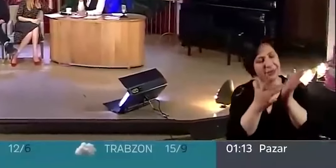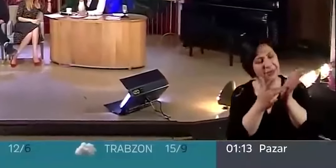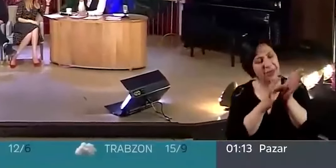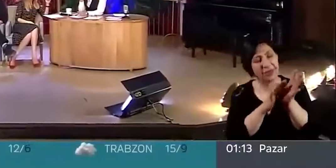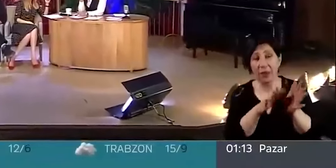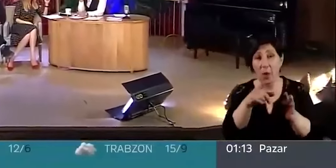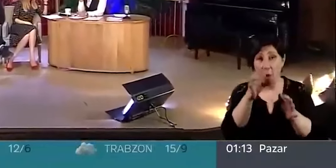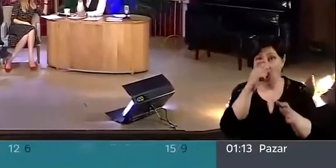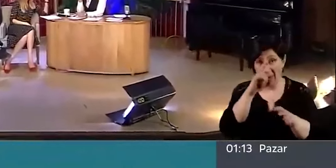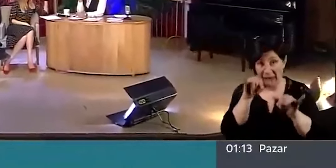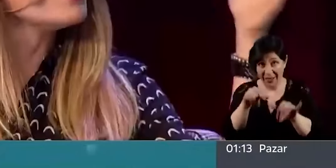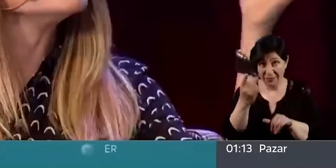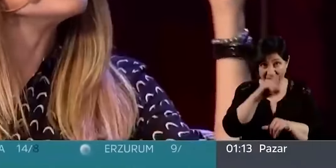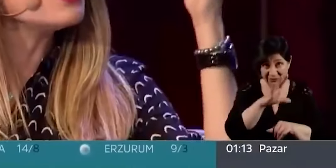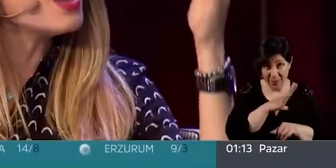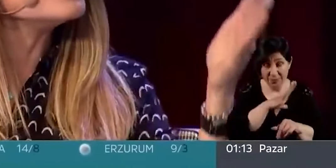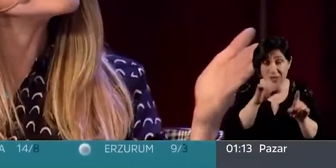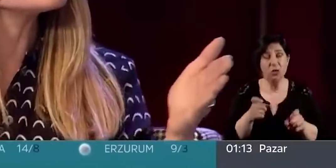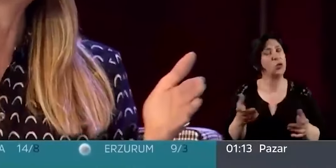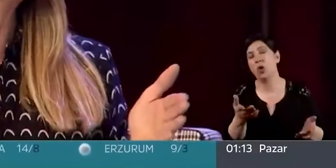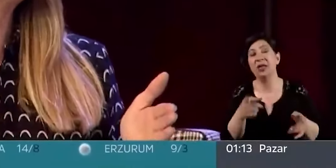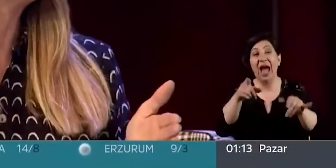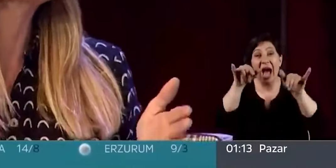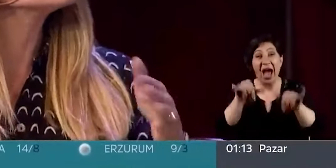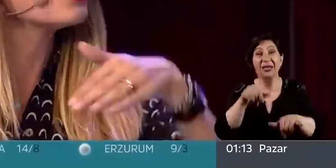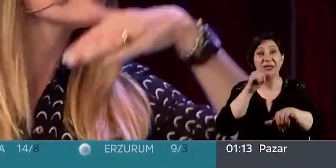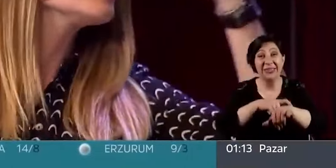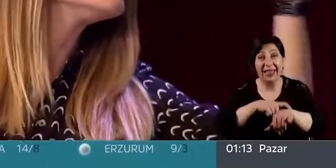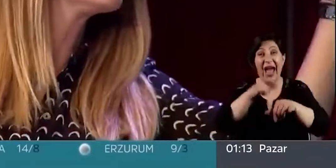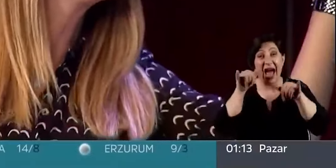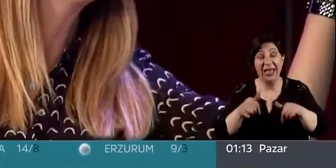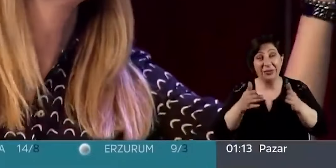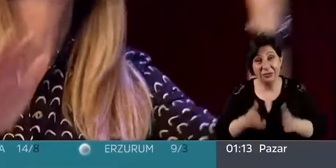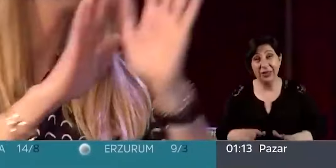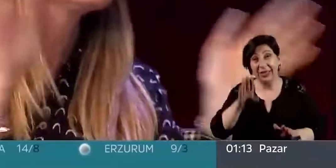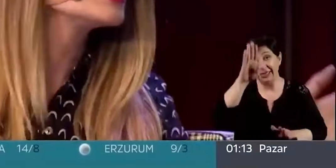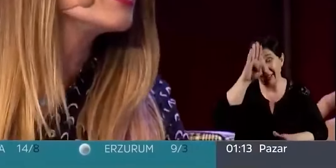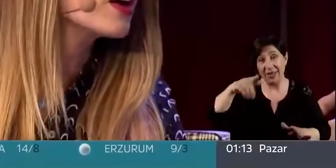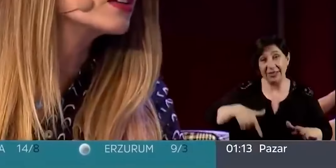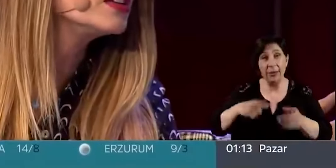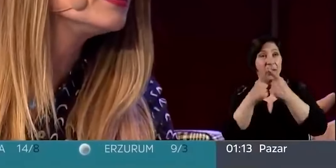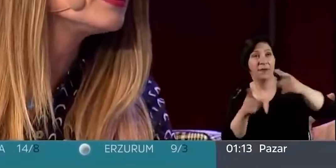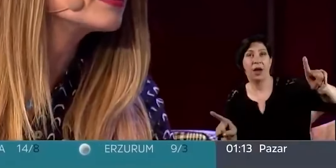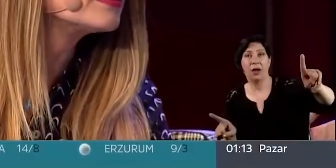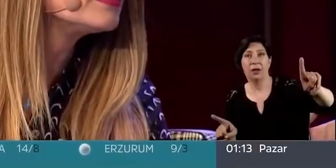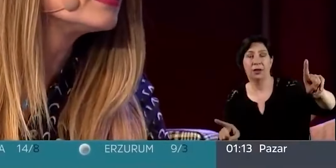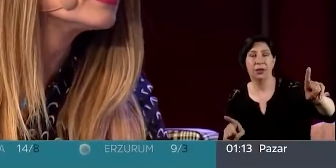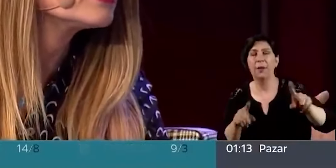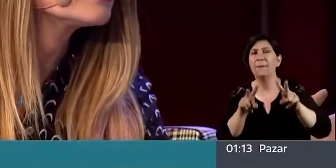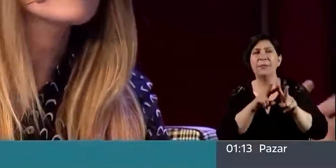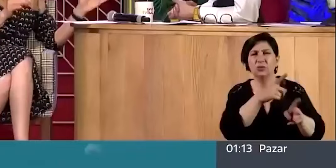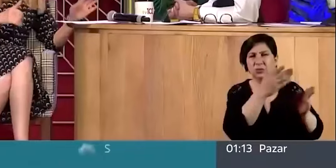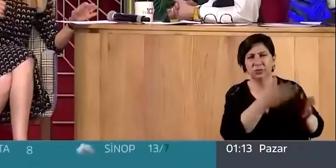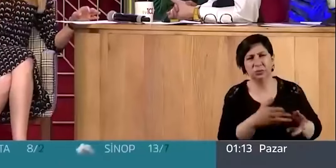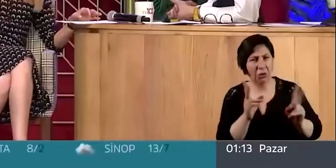daha Okan Bayülgen yok. Seninle aynı gün, aynı saatte İzmir'de doğanla, İstanbul'da doğanın bile yükseleni farklı. Mesut nasıl?